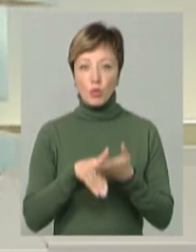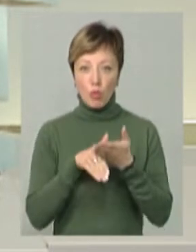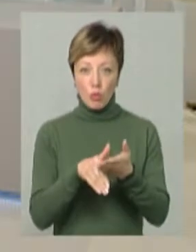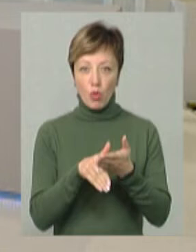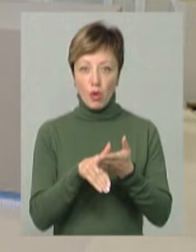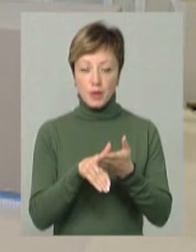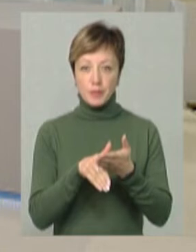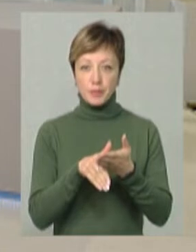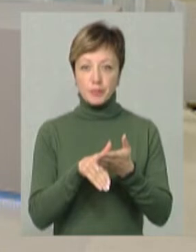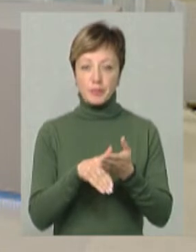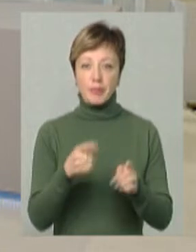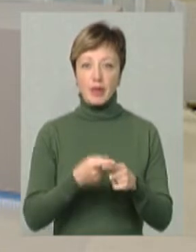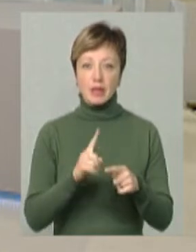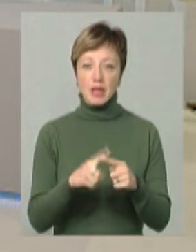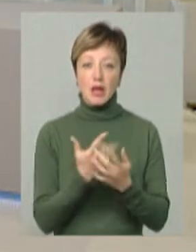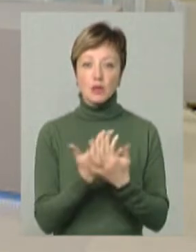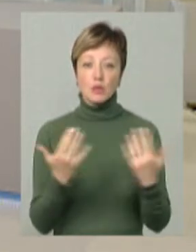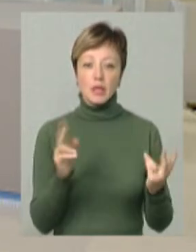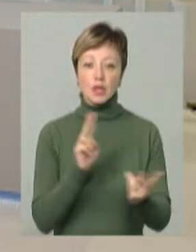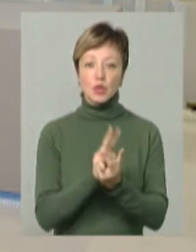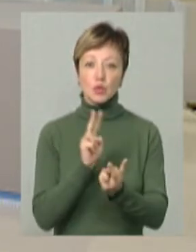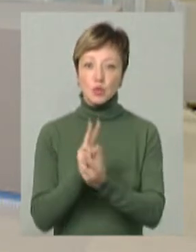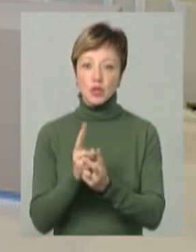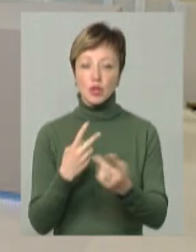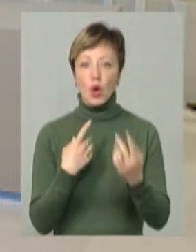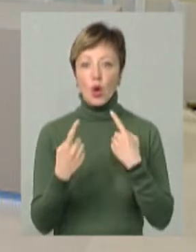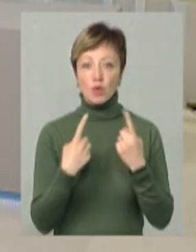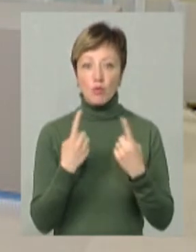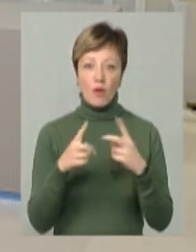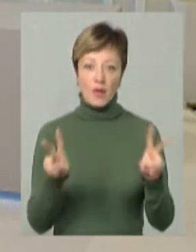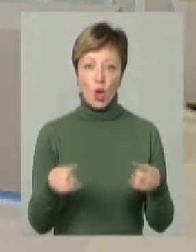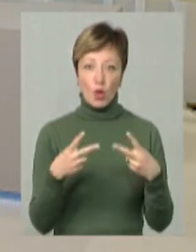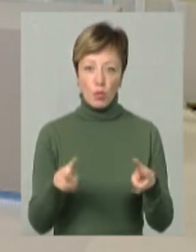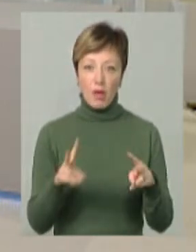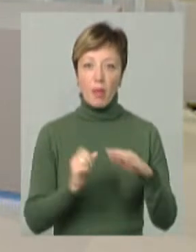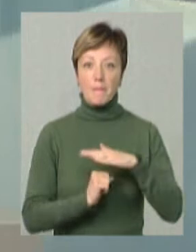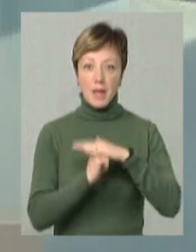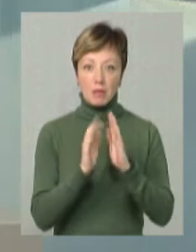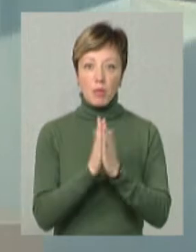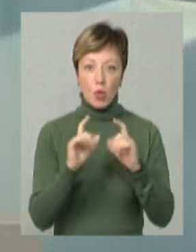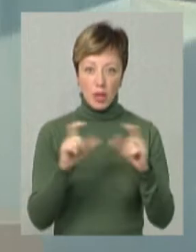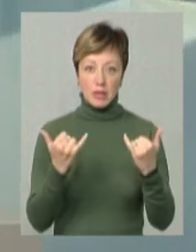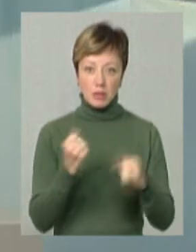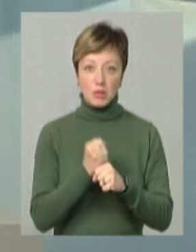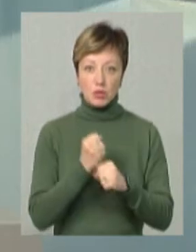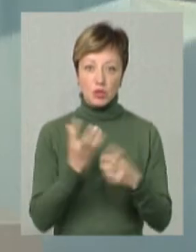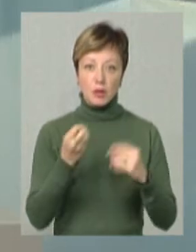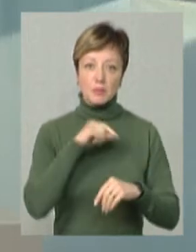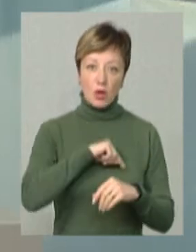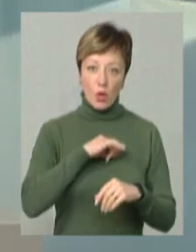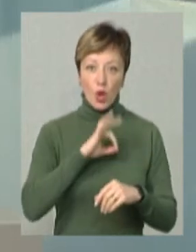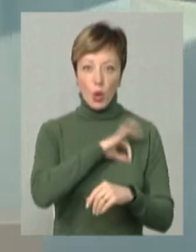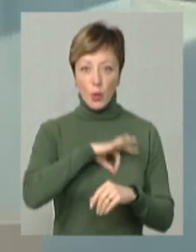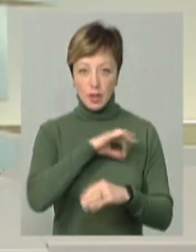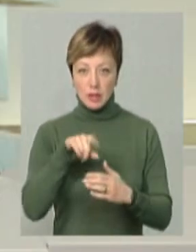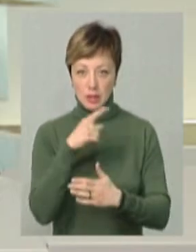допомоги. Це різноманітні зустрічі, розмовні клуби. Тобто на базі бібліотеки зараз працюють ще й психологи і юристи,